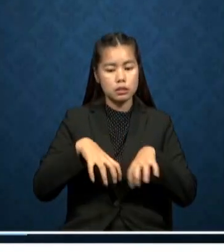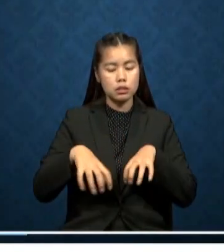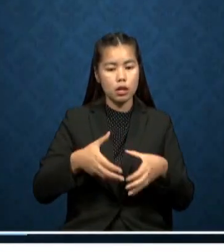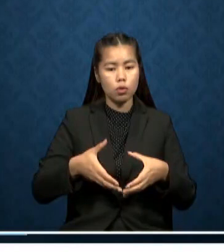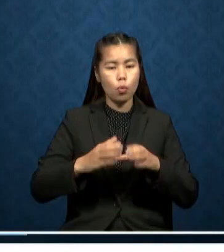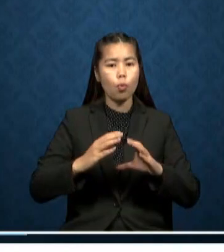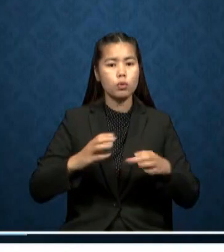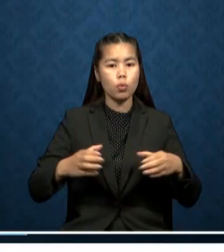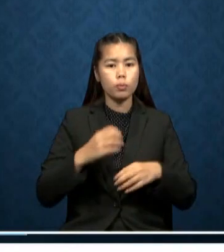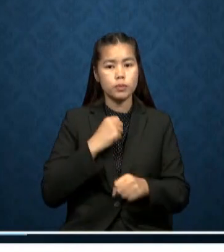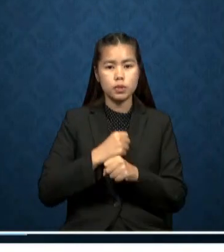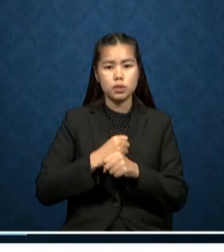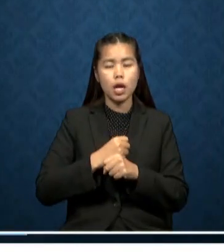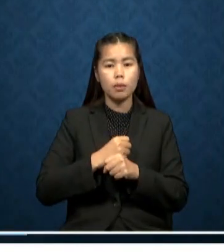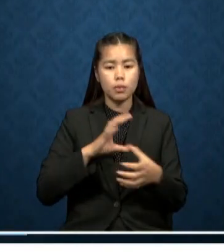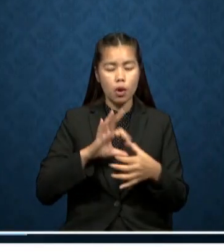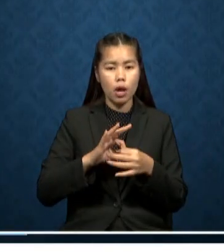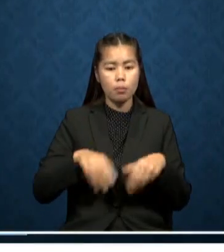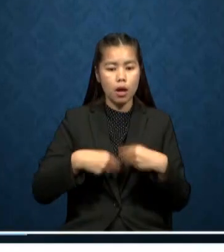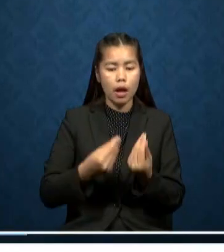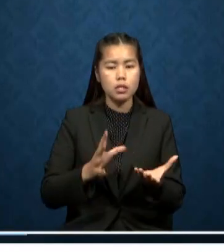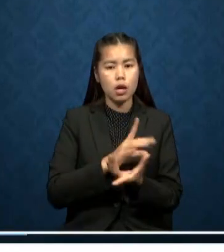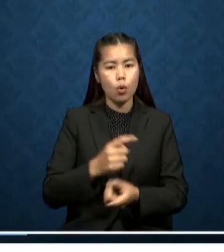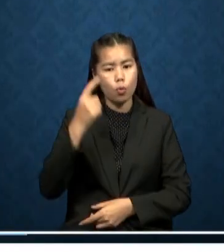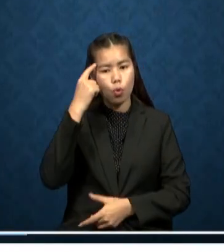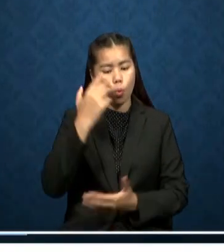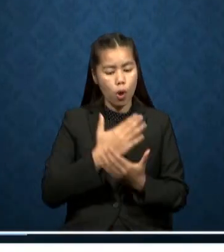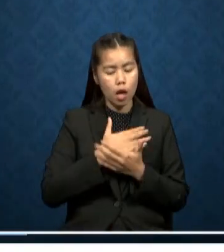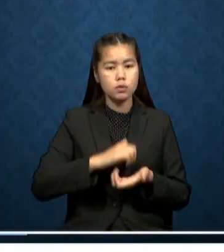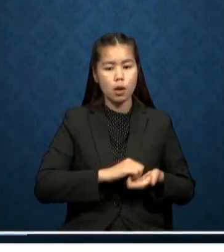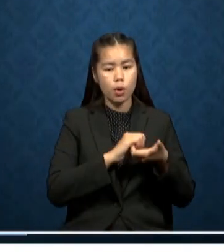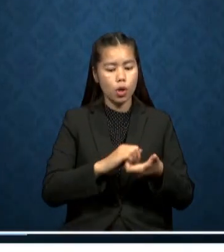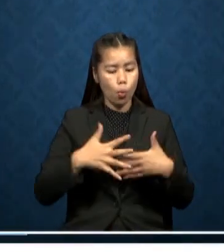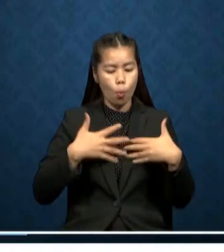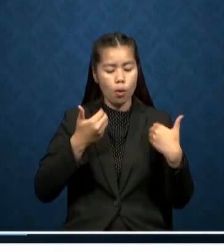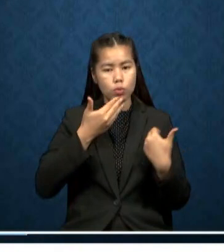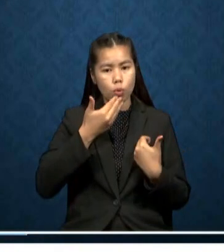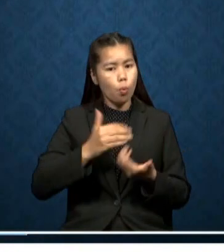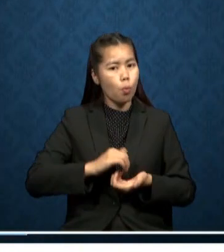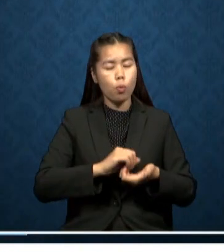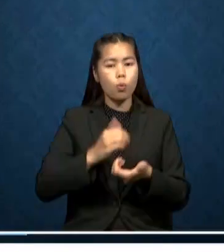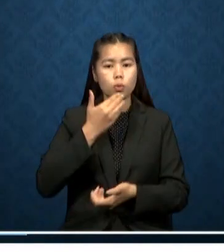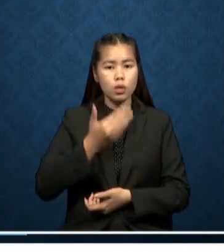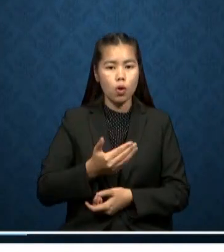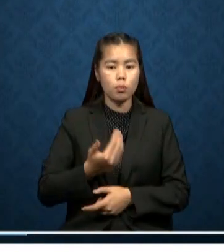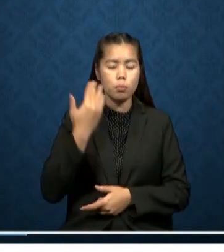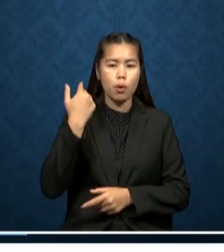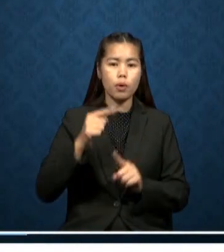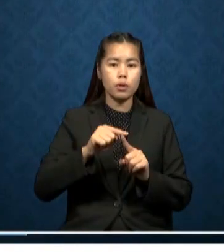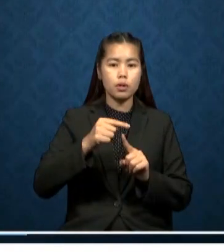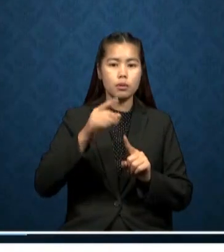นวตกรรมทางปัญญาสร้างสังคมรู้รักสามัคคคีมีสันติสุขยั่งยืนเมื่อวันที่ 8สิงหาคม